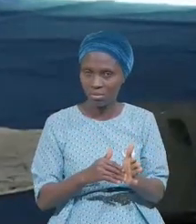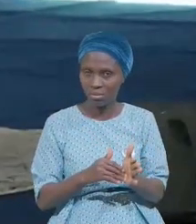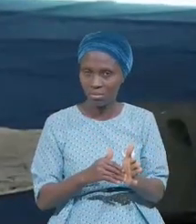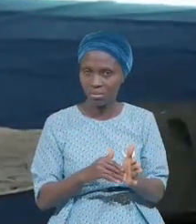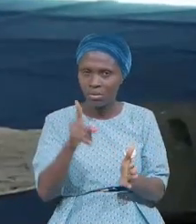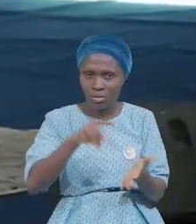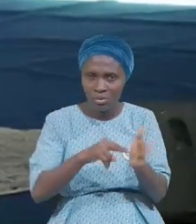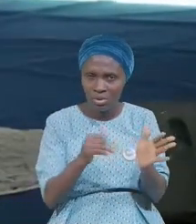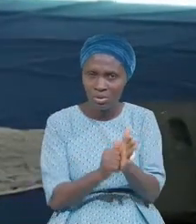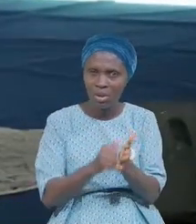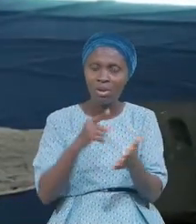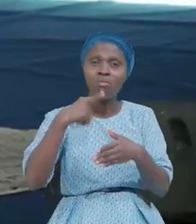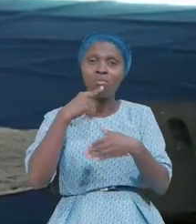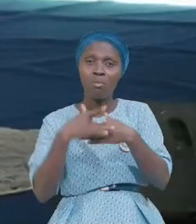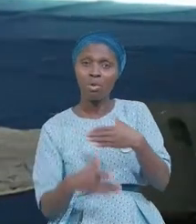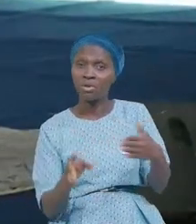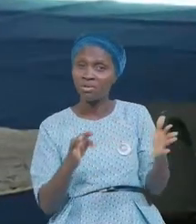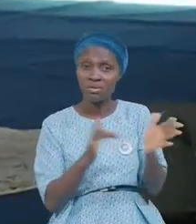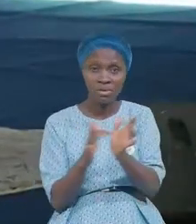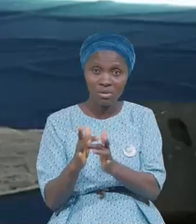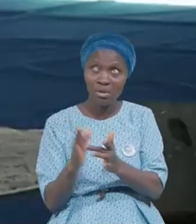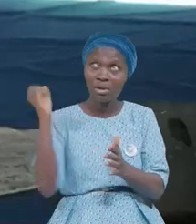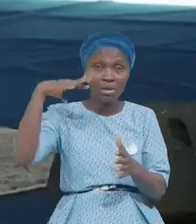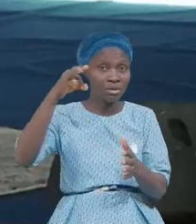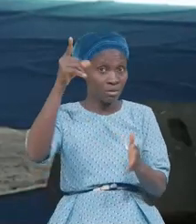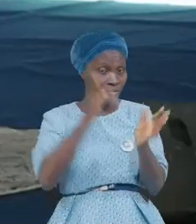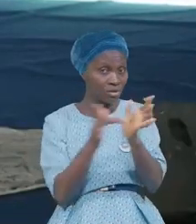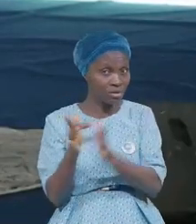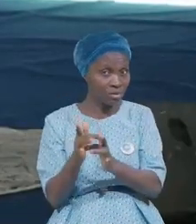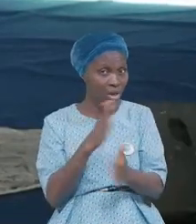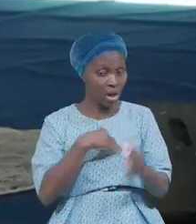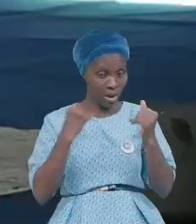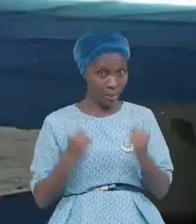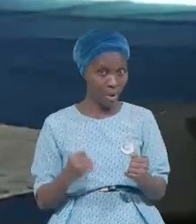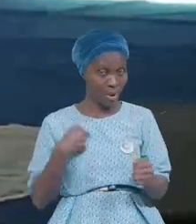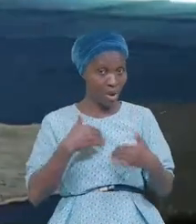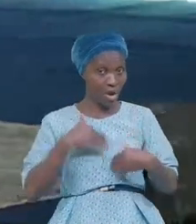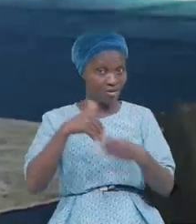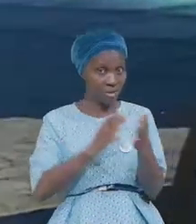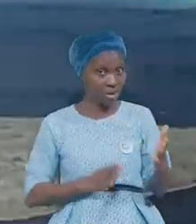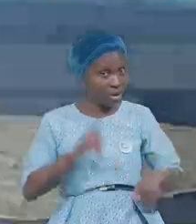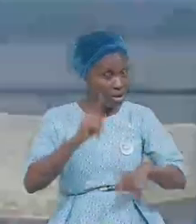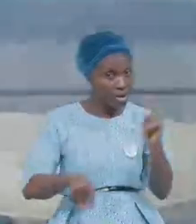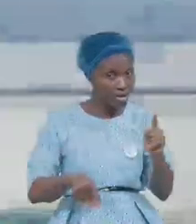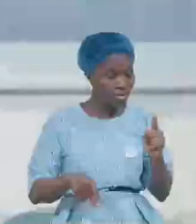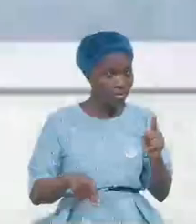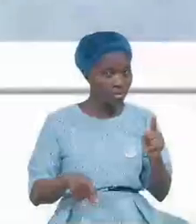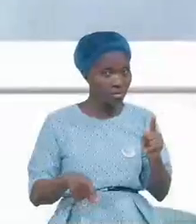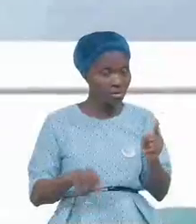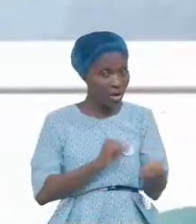la grâce de Jésus et la puissance que nous avons en Christ ne peut